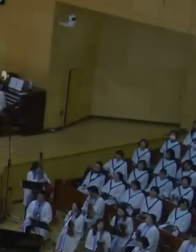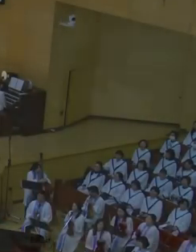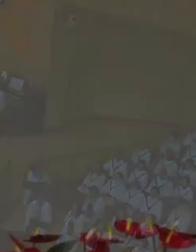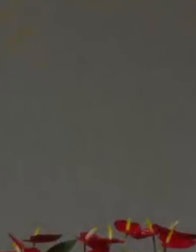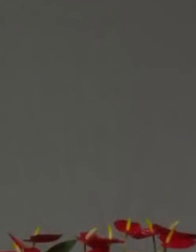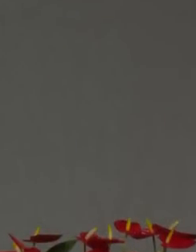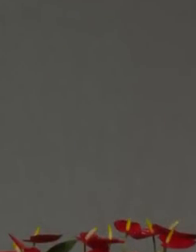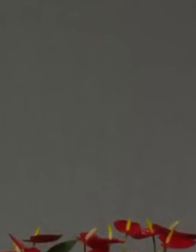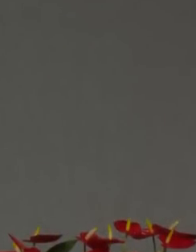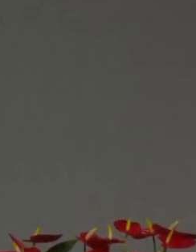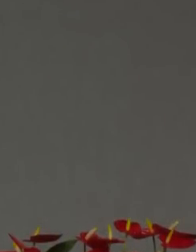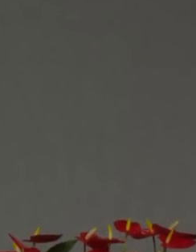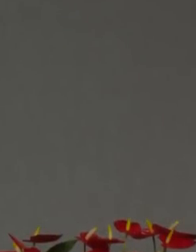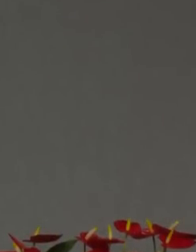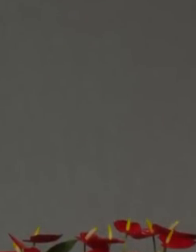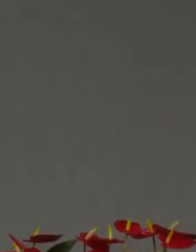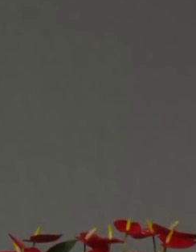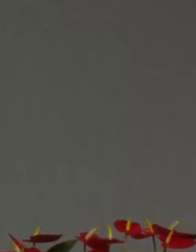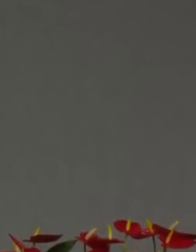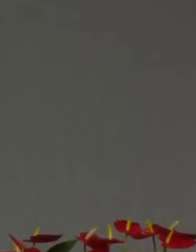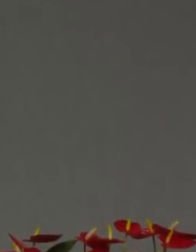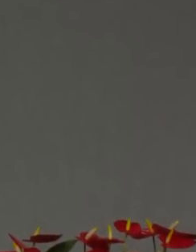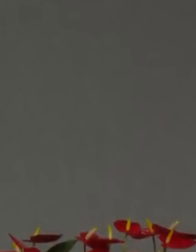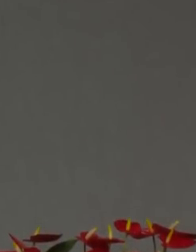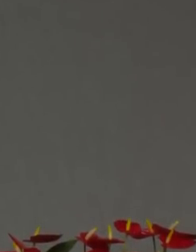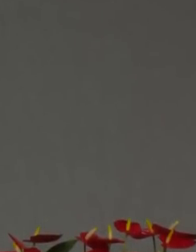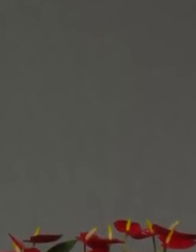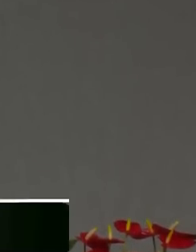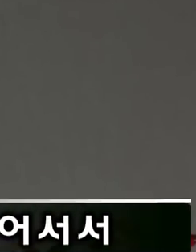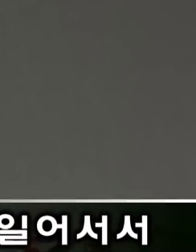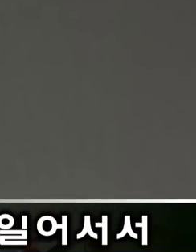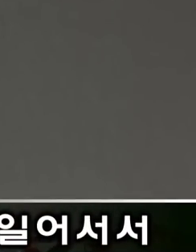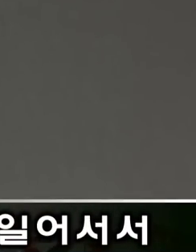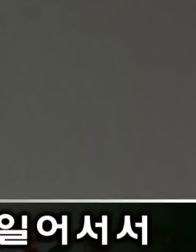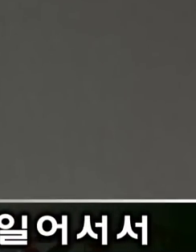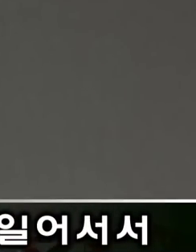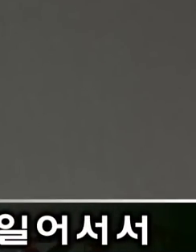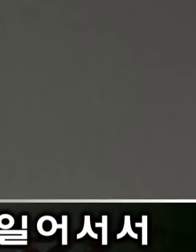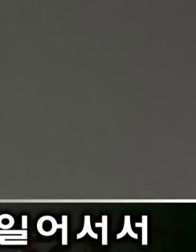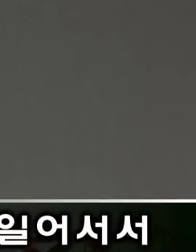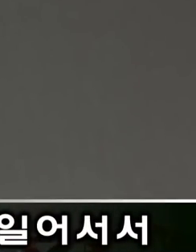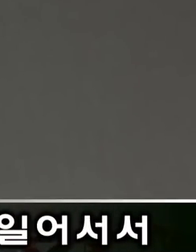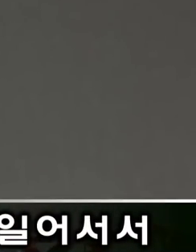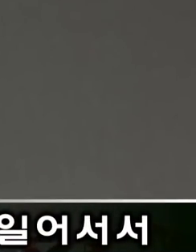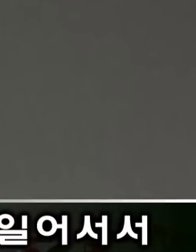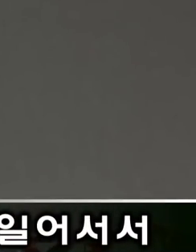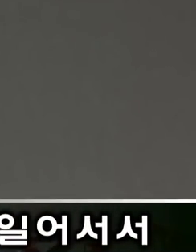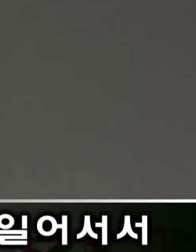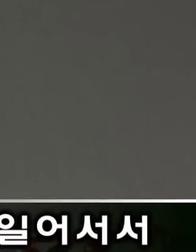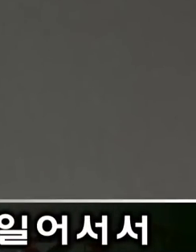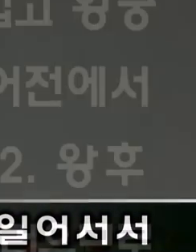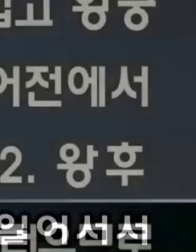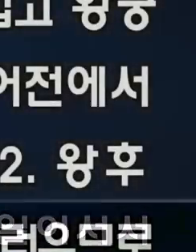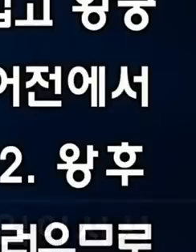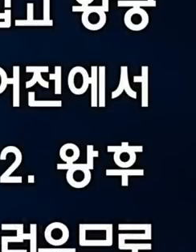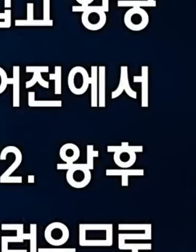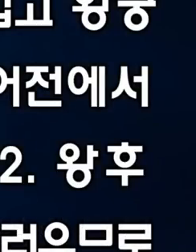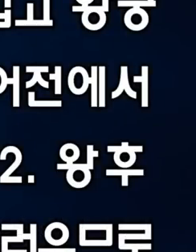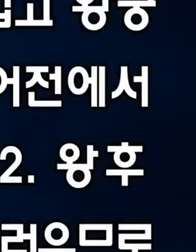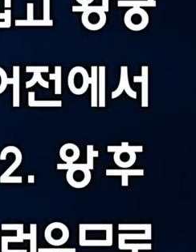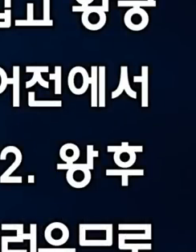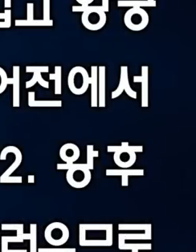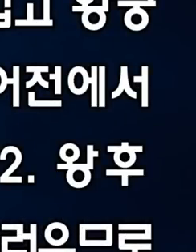오늘 우리에게 주시는 하나님의 말씀은 에스더 5장 1절에서 8절까지 말씀입니다. 다 함께